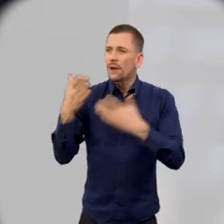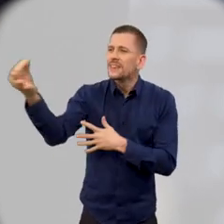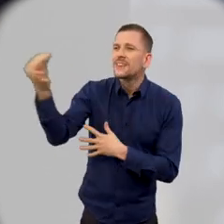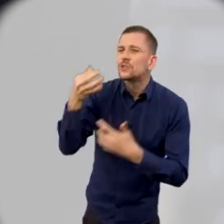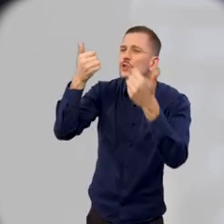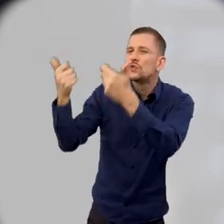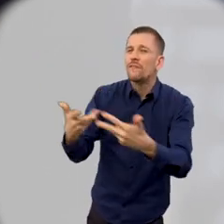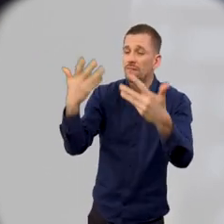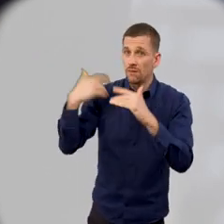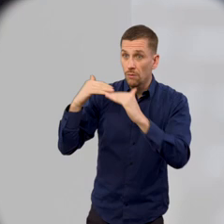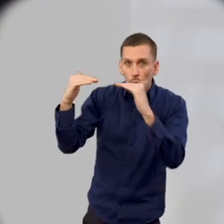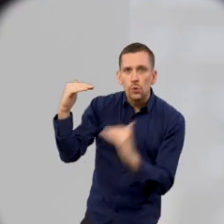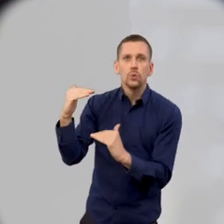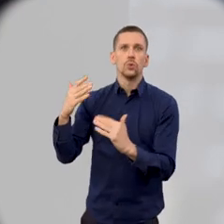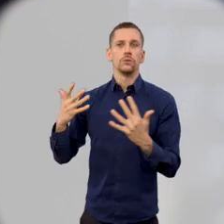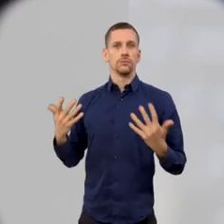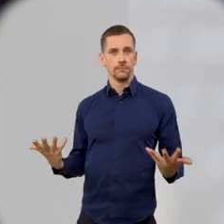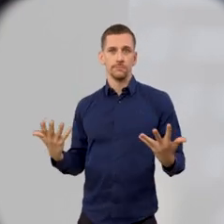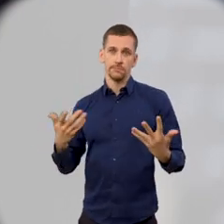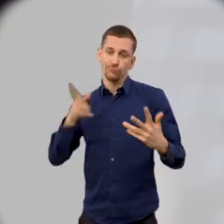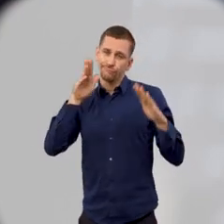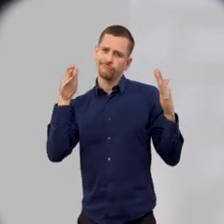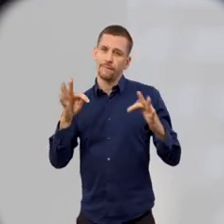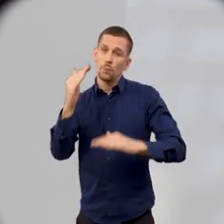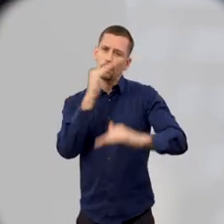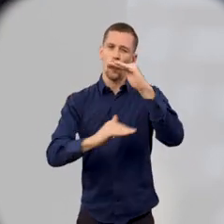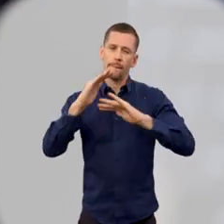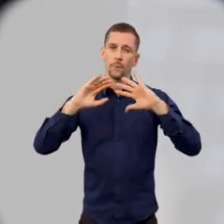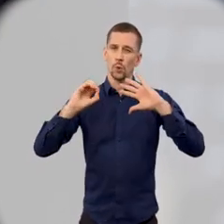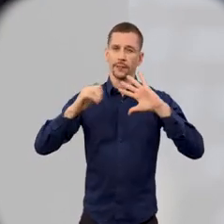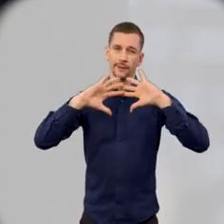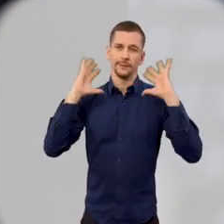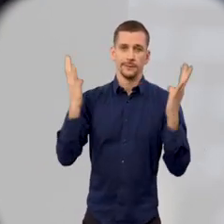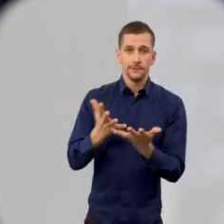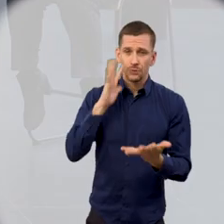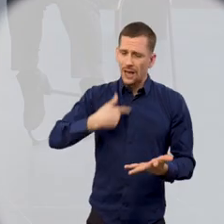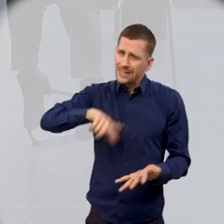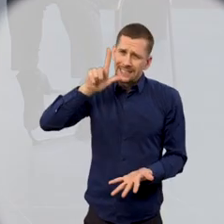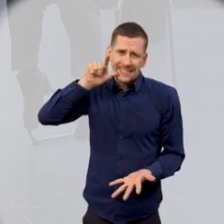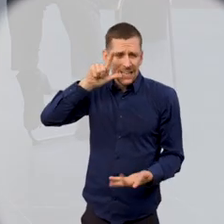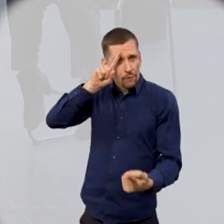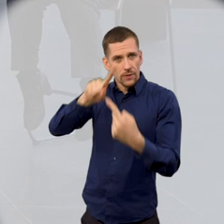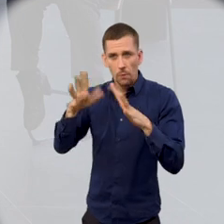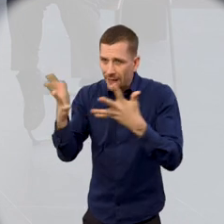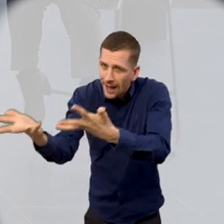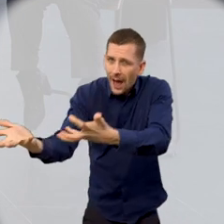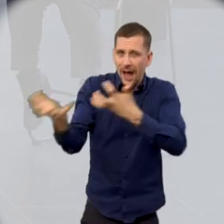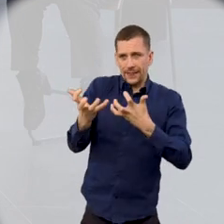programmation directement. Bien sûr, on fait tout notre possible pour les attirer vers nous, au mieux de nos capacités. Et comment